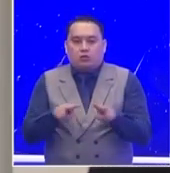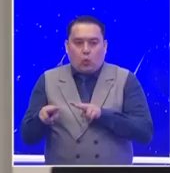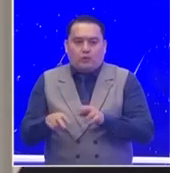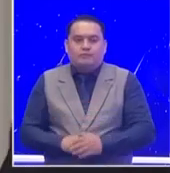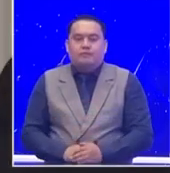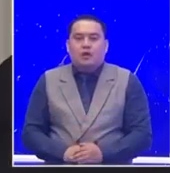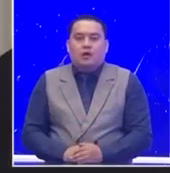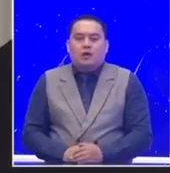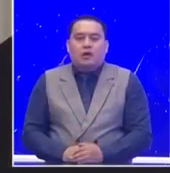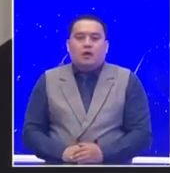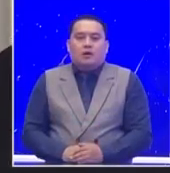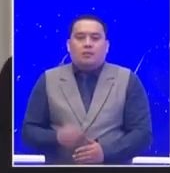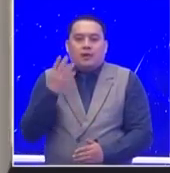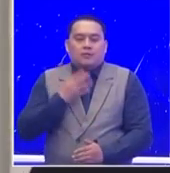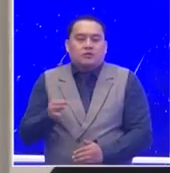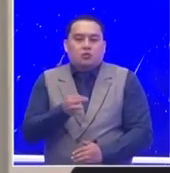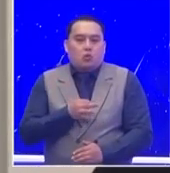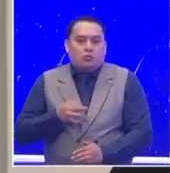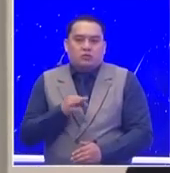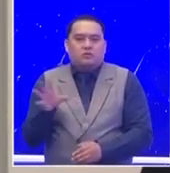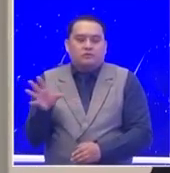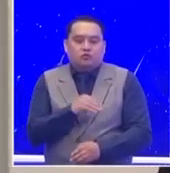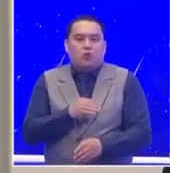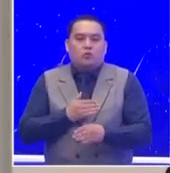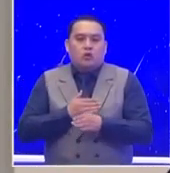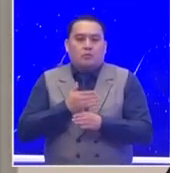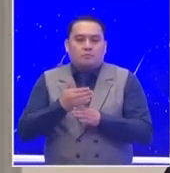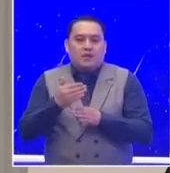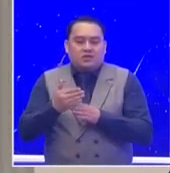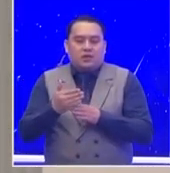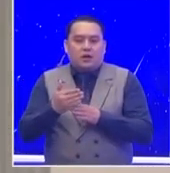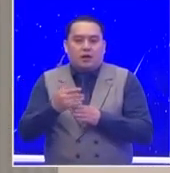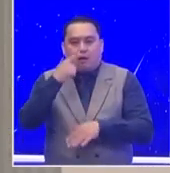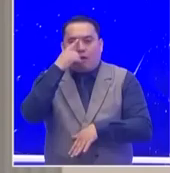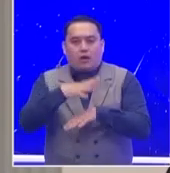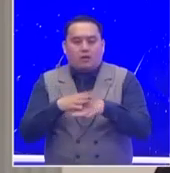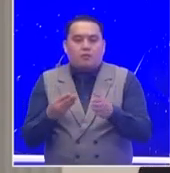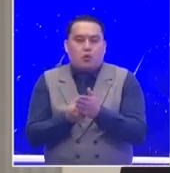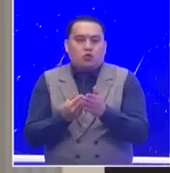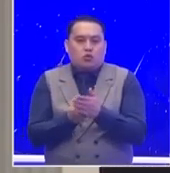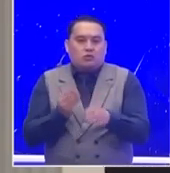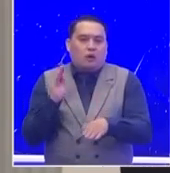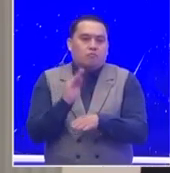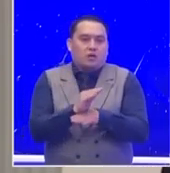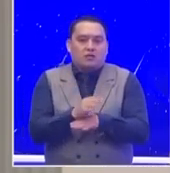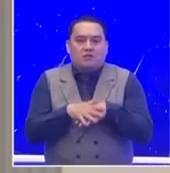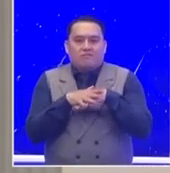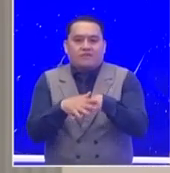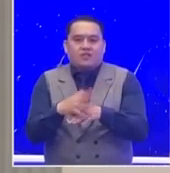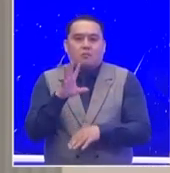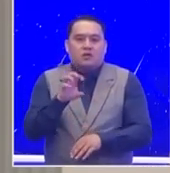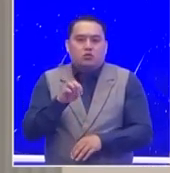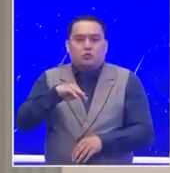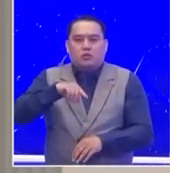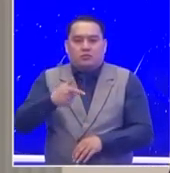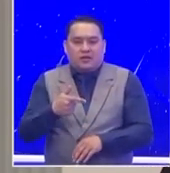рамках антикризисного плана по Алматинской области местный бюджет Акимат области дополнительно выделяет 500 миллионов